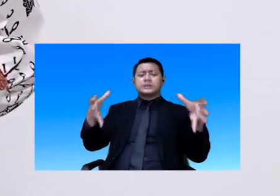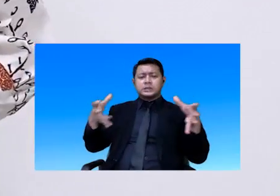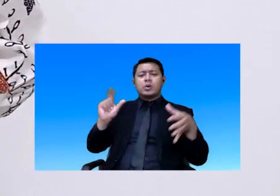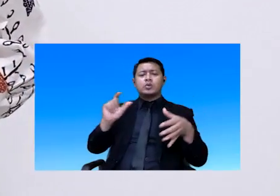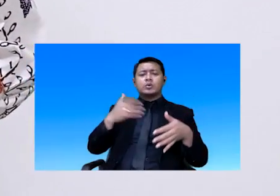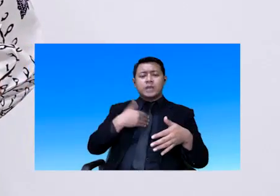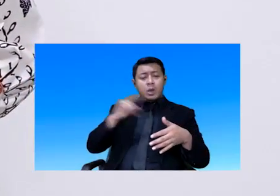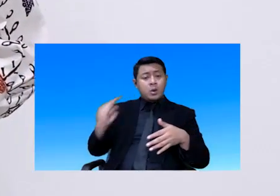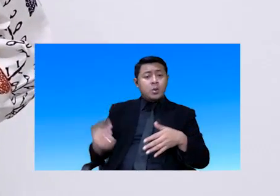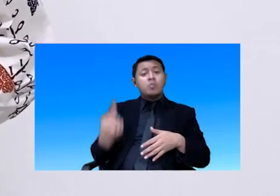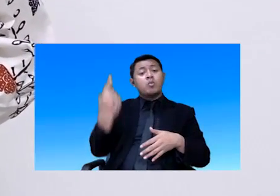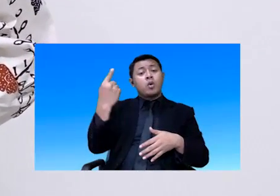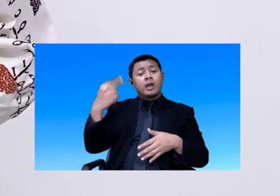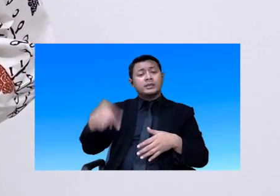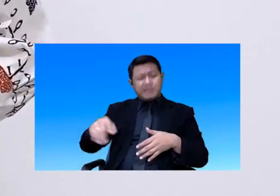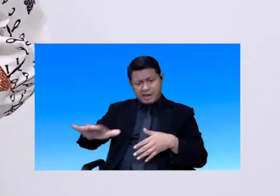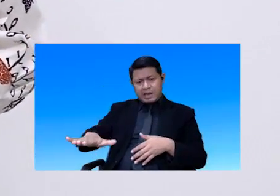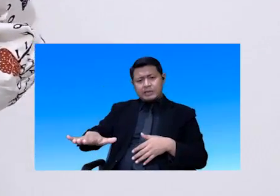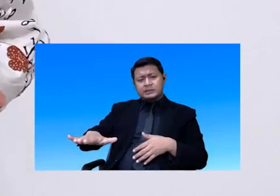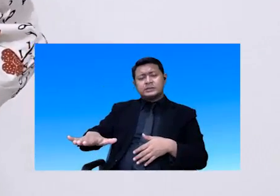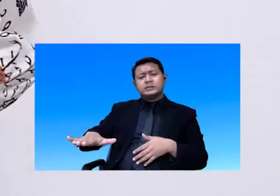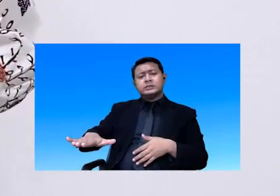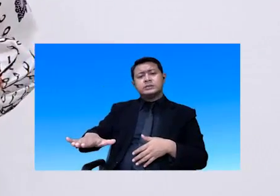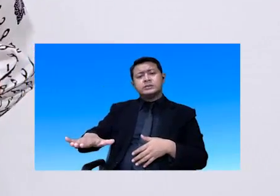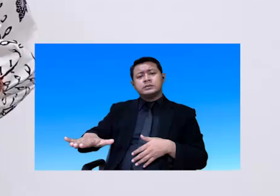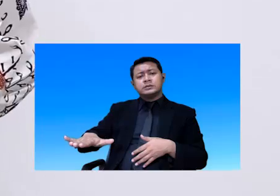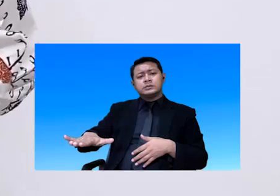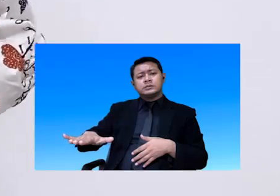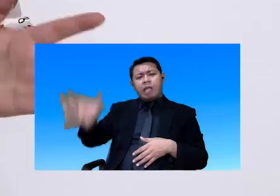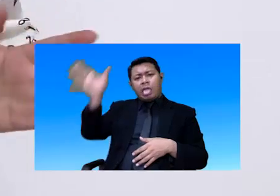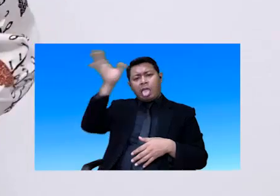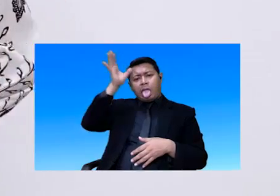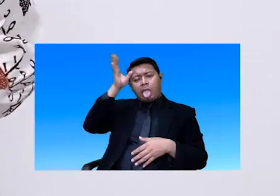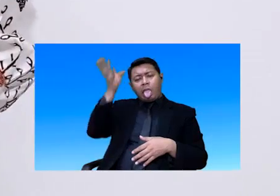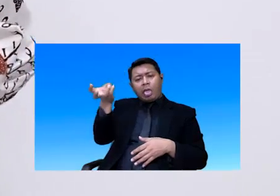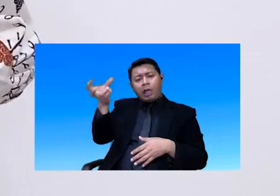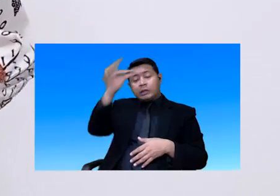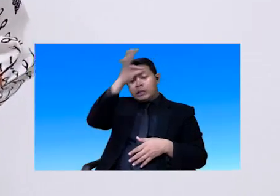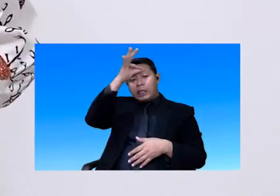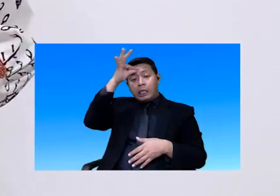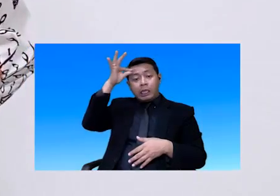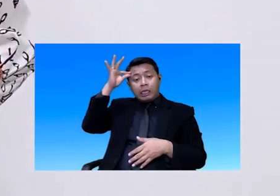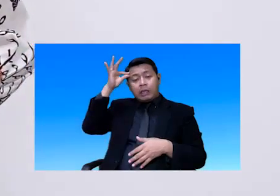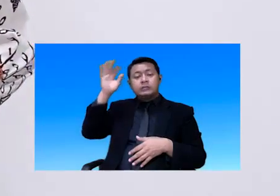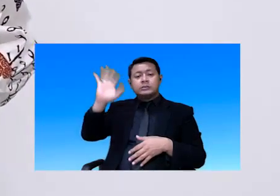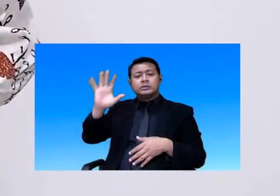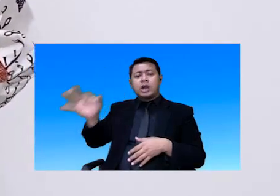Dari saya seorang anak kecil yang tidak tahu apa-apa, yang tidak terkenal, yang dari kota